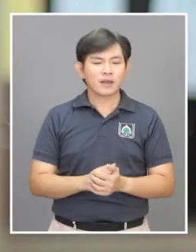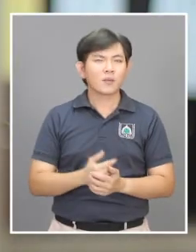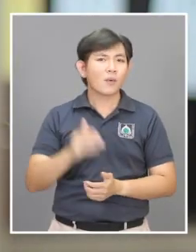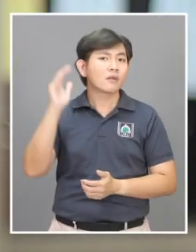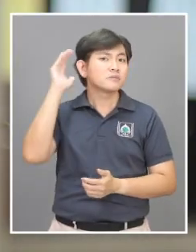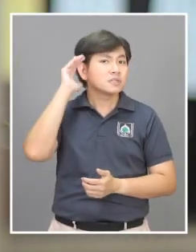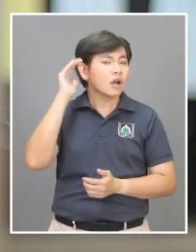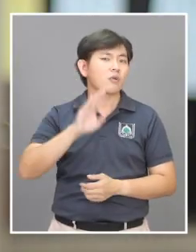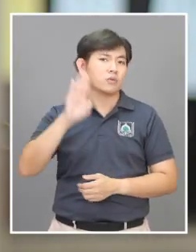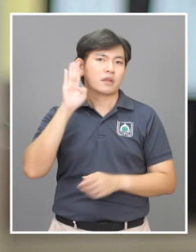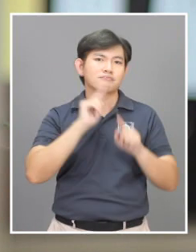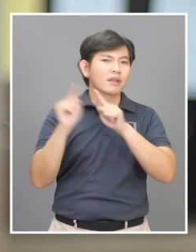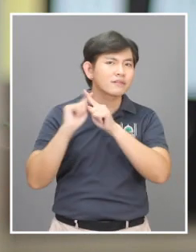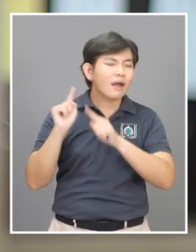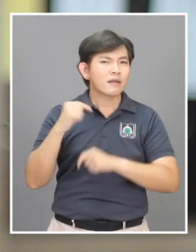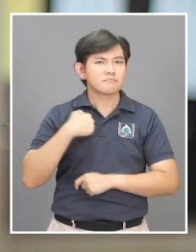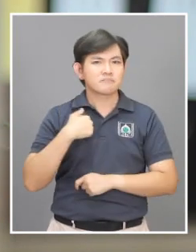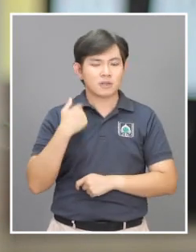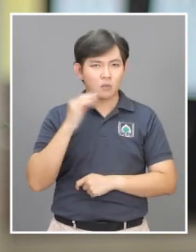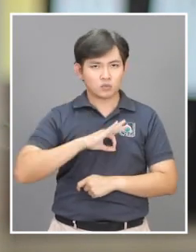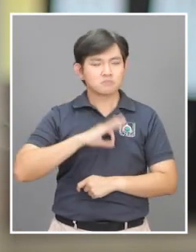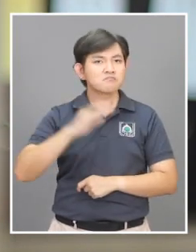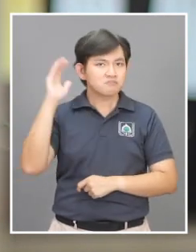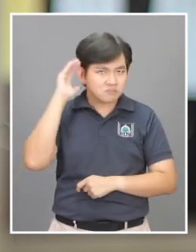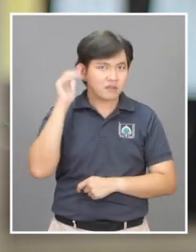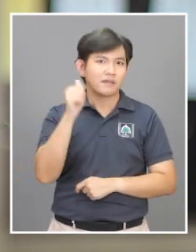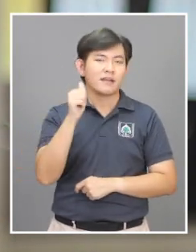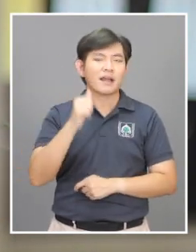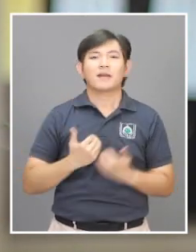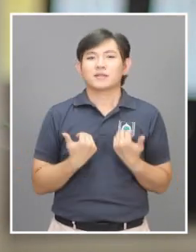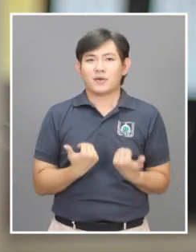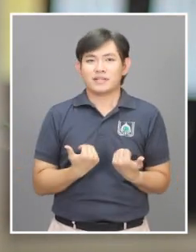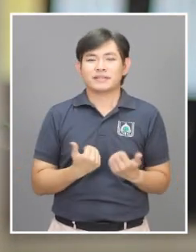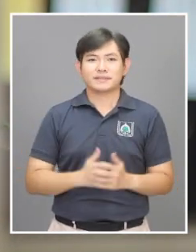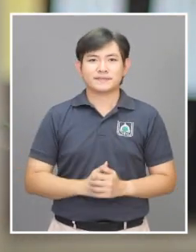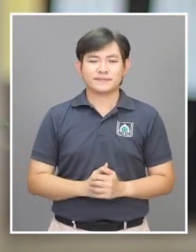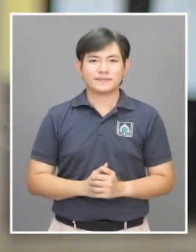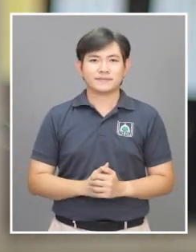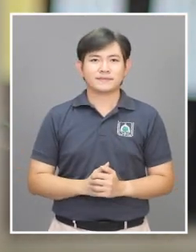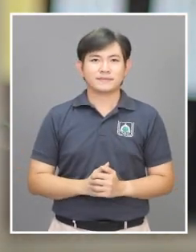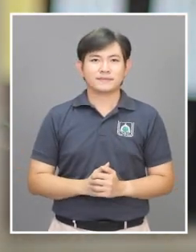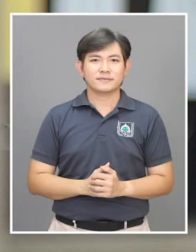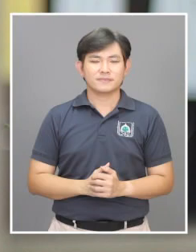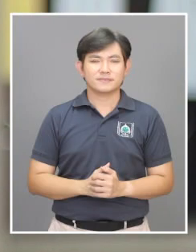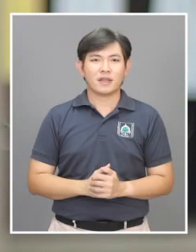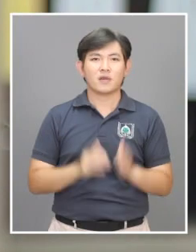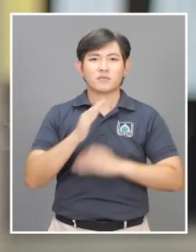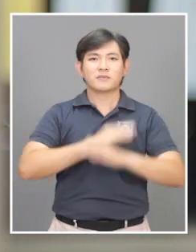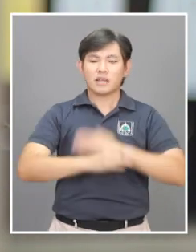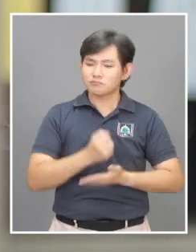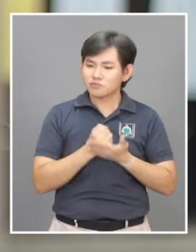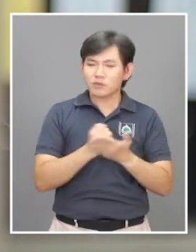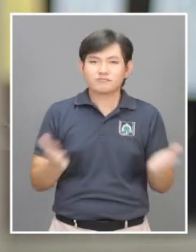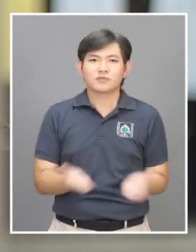อของผู้ประกอบการนะครับก็มีมากขึ้นปัจจุบันก็สามารถที่จะพาคนพิการให้มีงานทำ